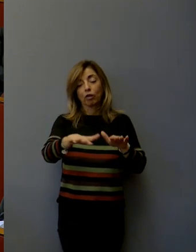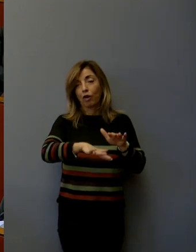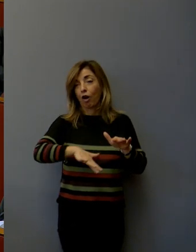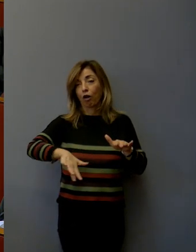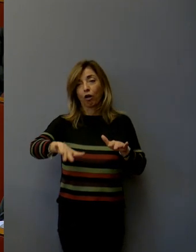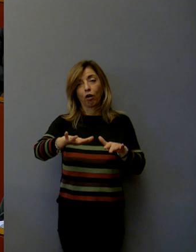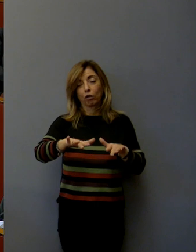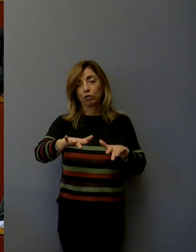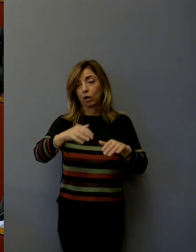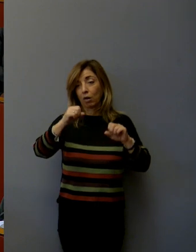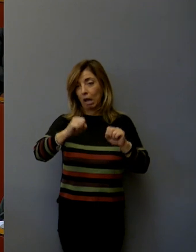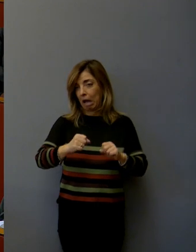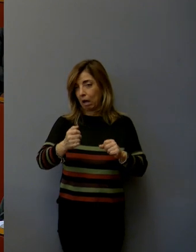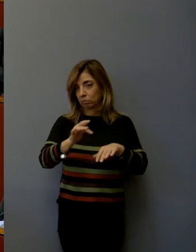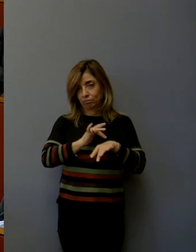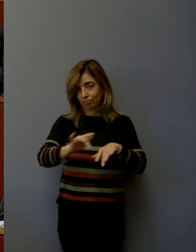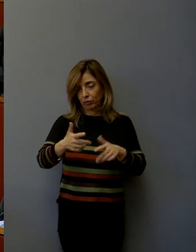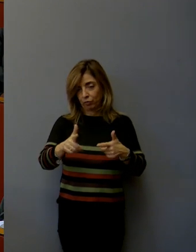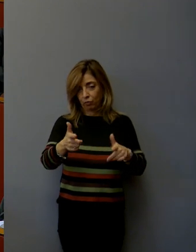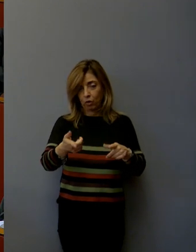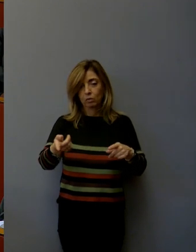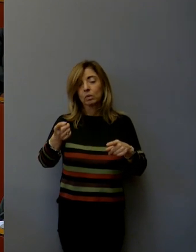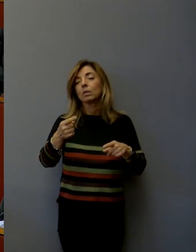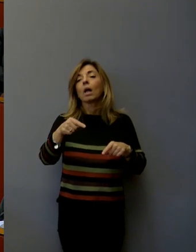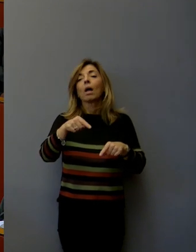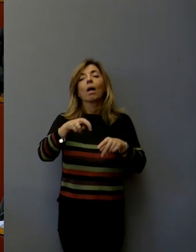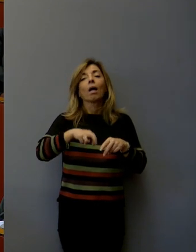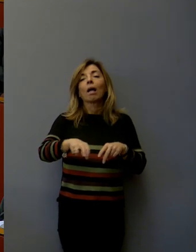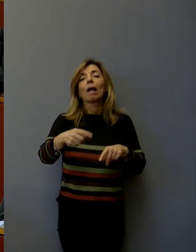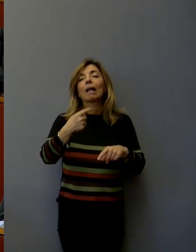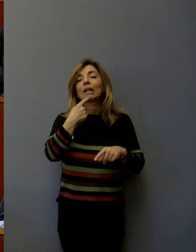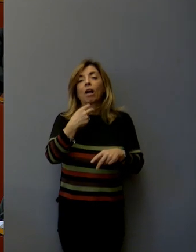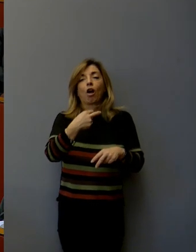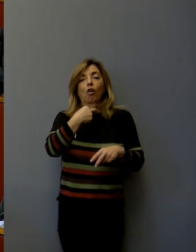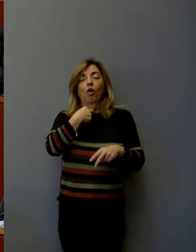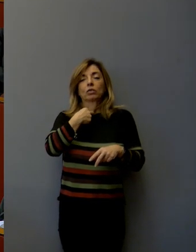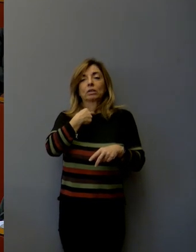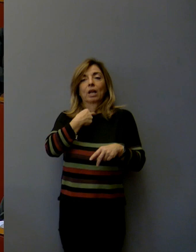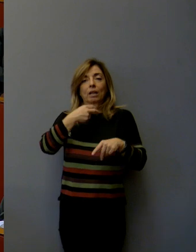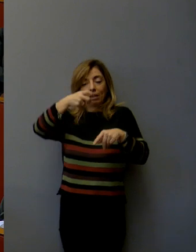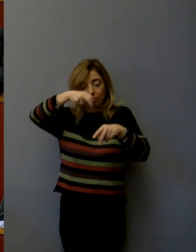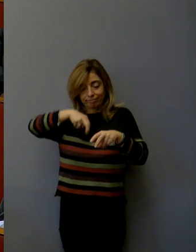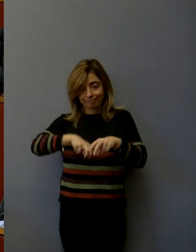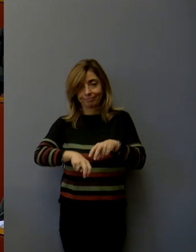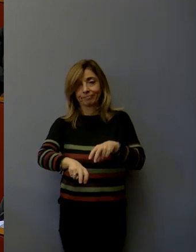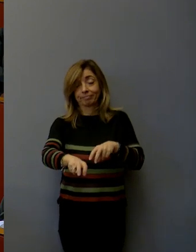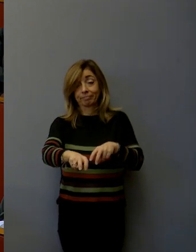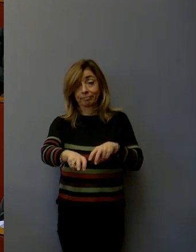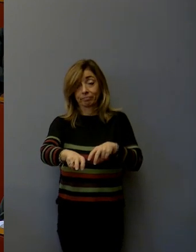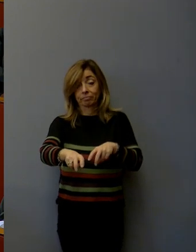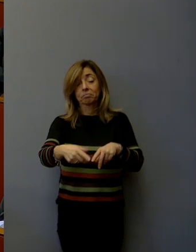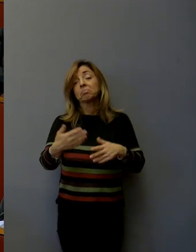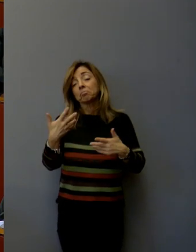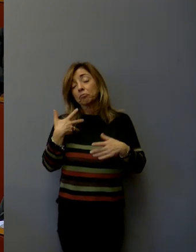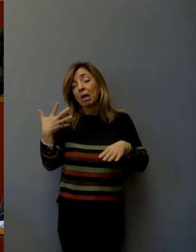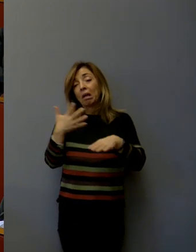dalle persone che necessariamente devono fare il sottopasso di Piazza Fontana è stato oggetto di qualche intervento di manutenzione